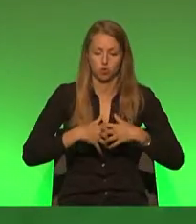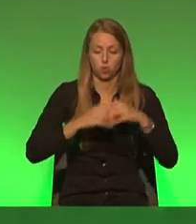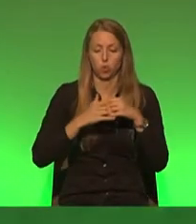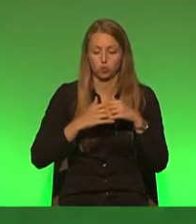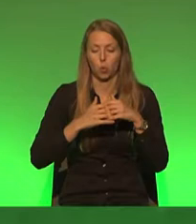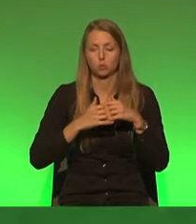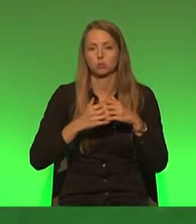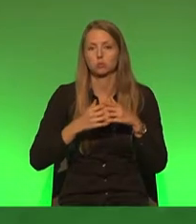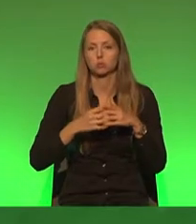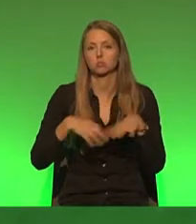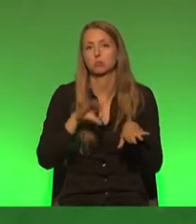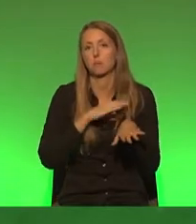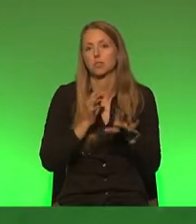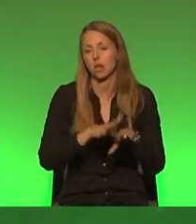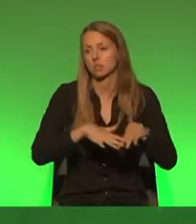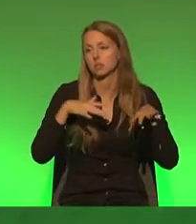klar,